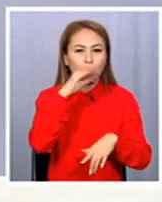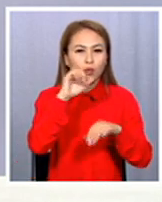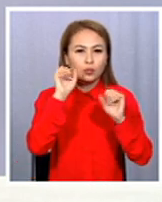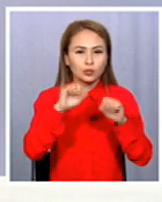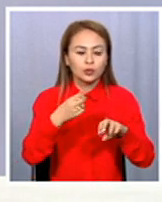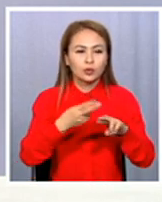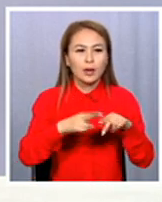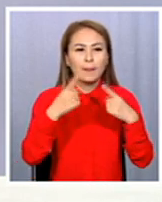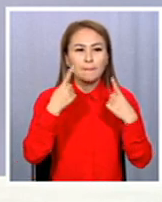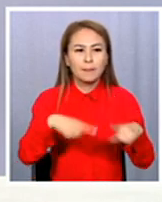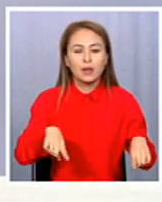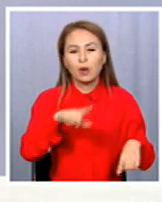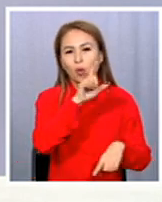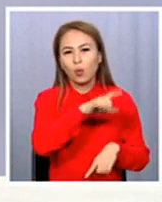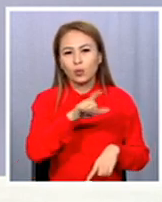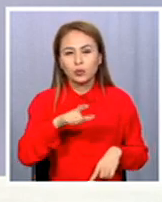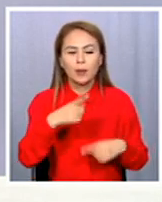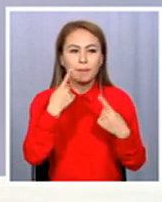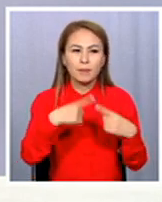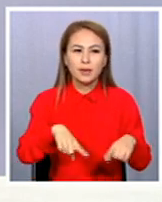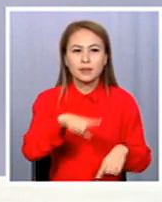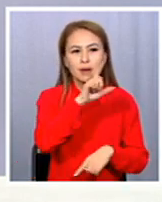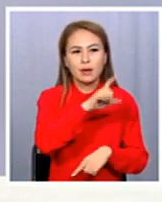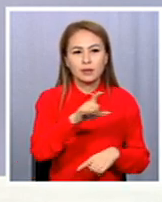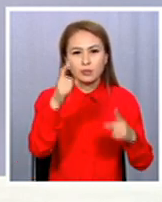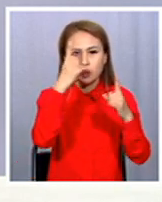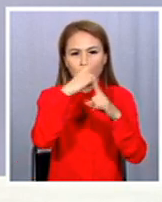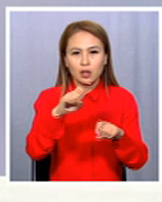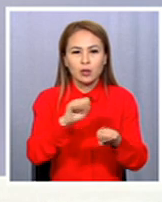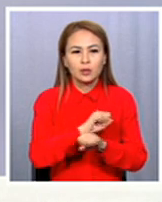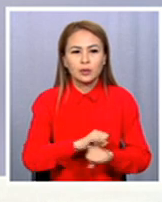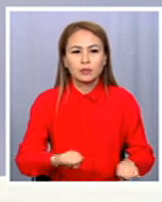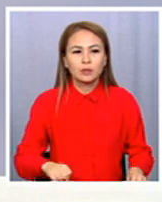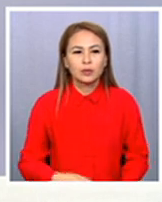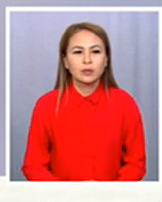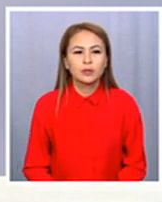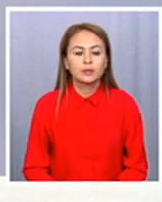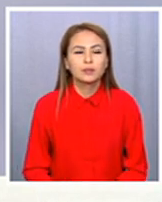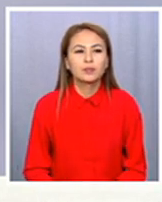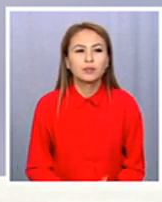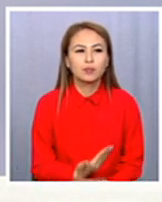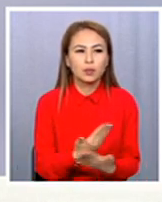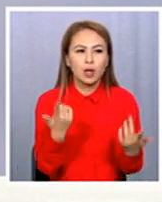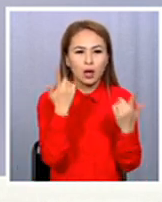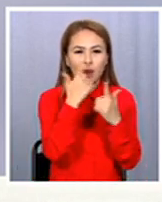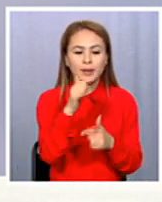басқа қолданушыларға, басқа адамдарға жарияланып кетпеуі керек. Бұл ақпараттың құпиялылық қасиетін анықтап